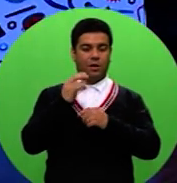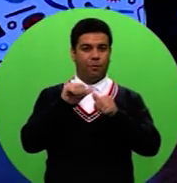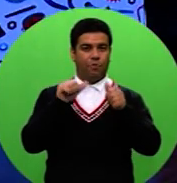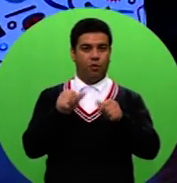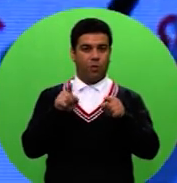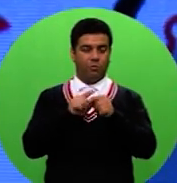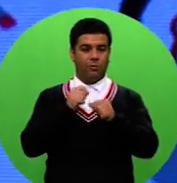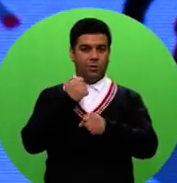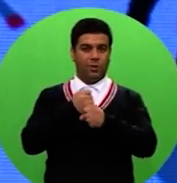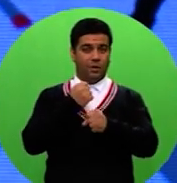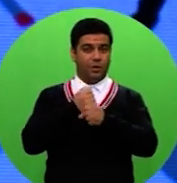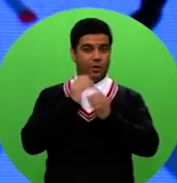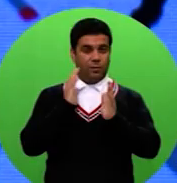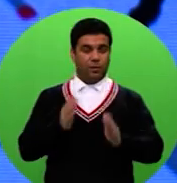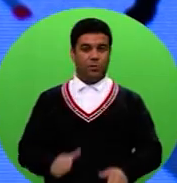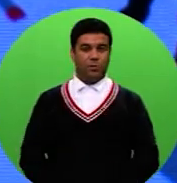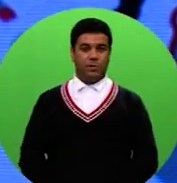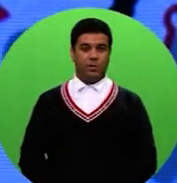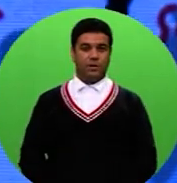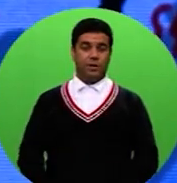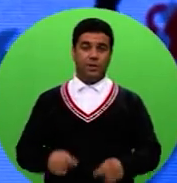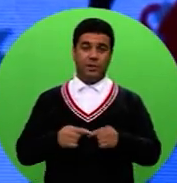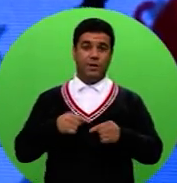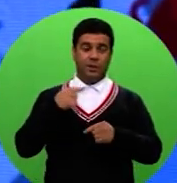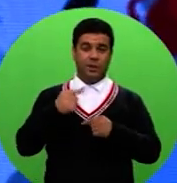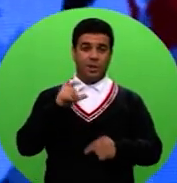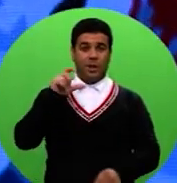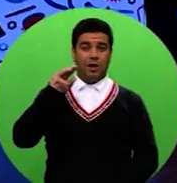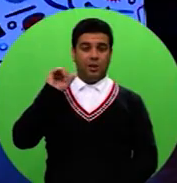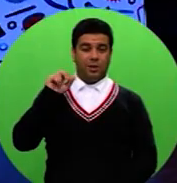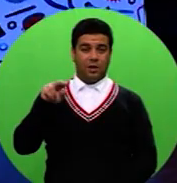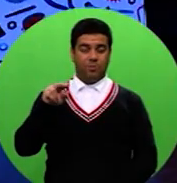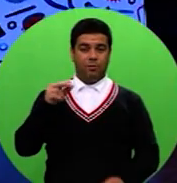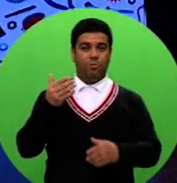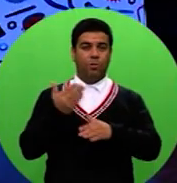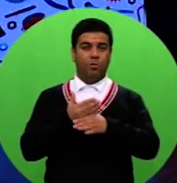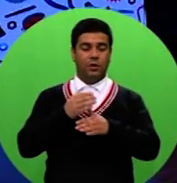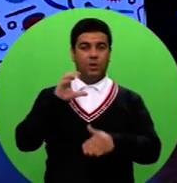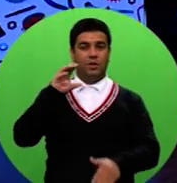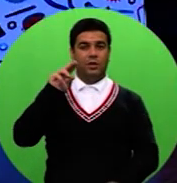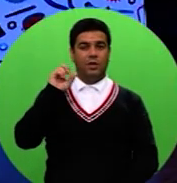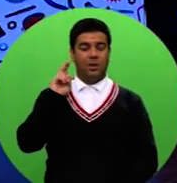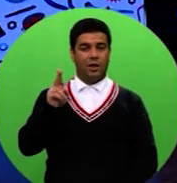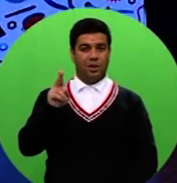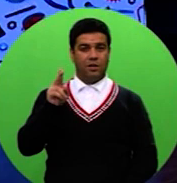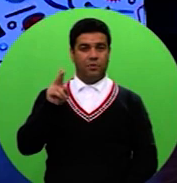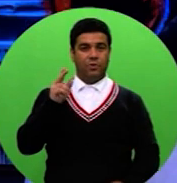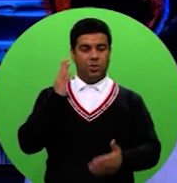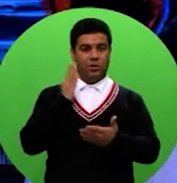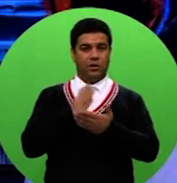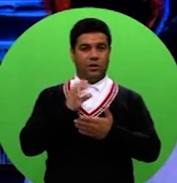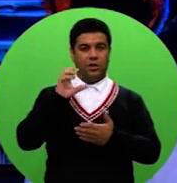Вот у нас получилась такая вот дынька. Следующий этап. При помощи стека, есть